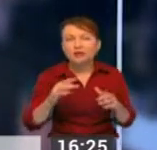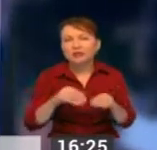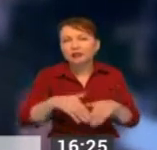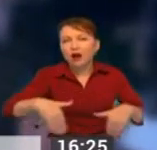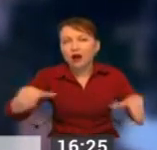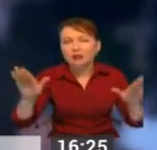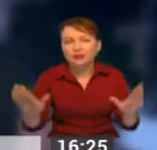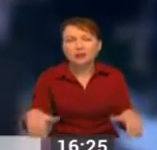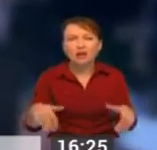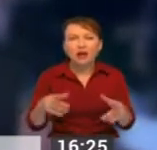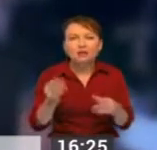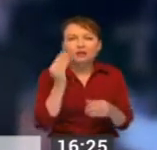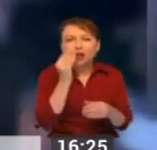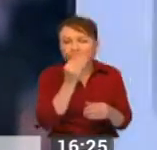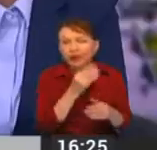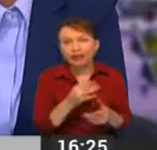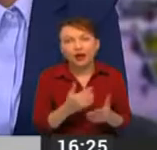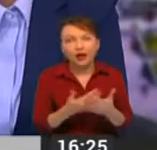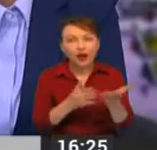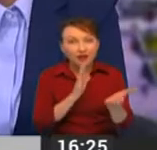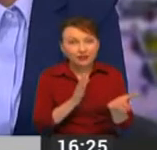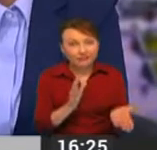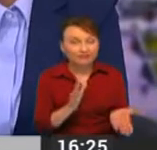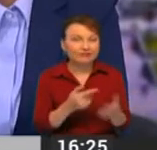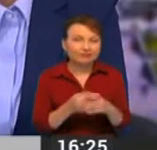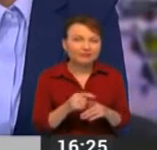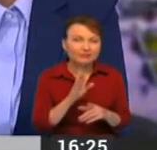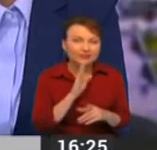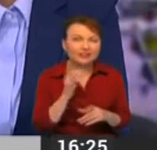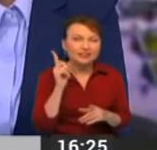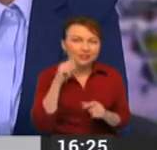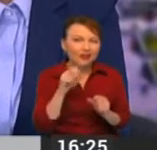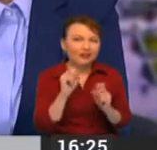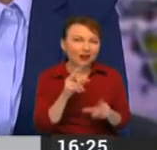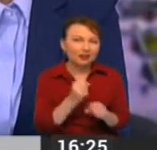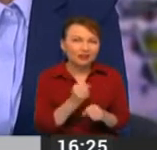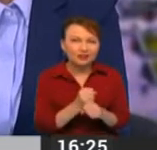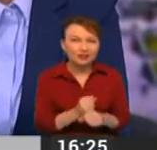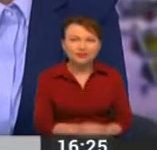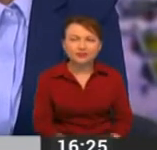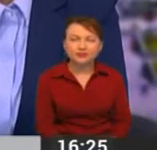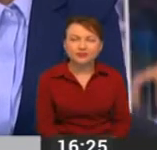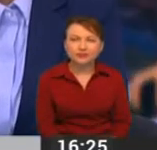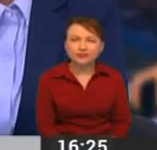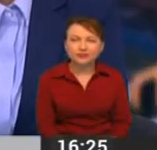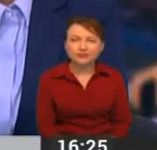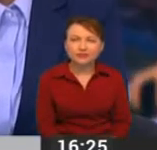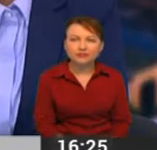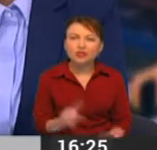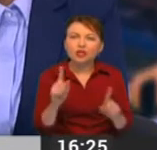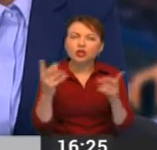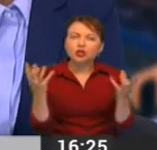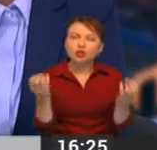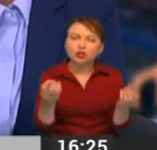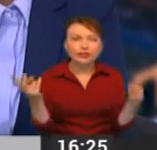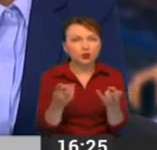скатерти, салфетки, а уже Елена Николаевна знает, как из этого сделать чудо. А что, пані Ваня, что еще необходимо? Потому